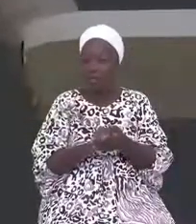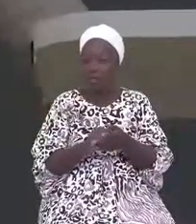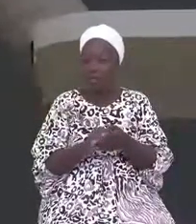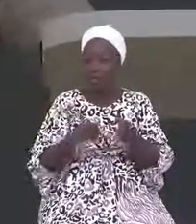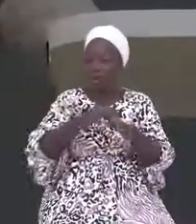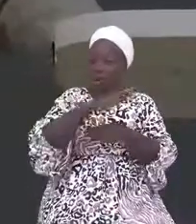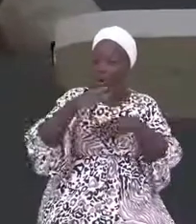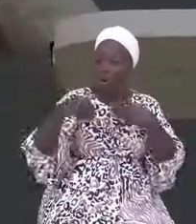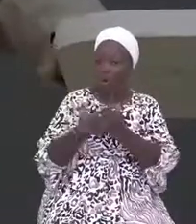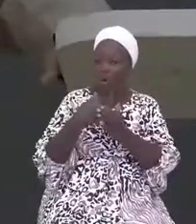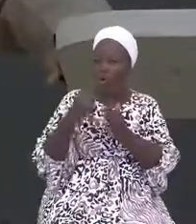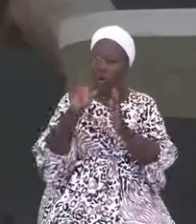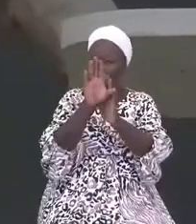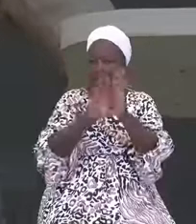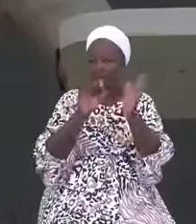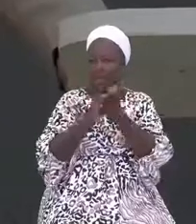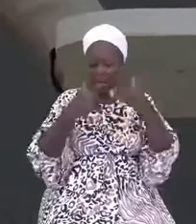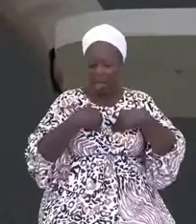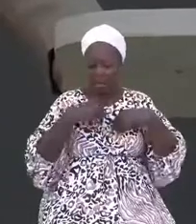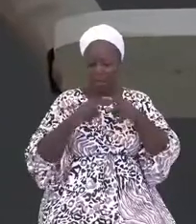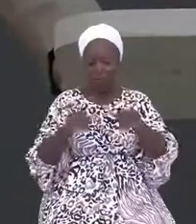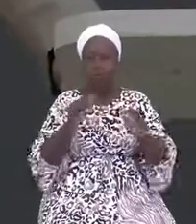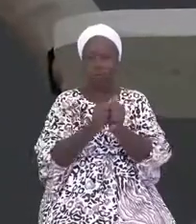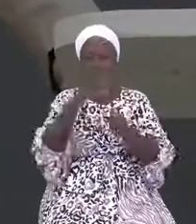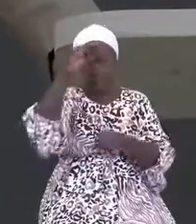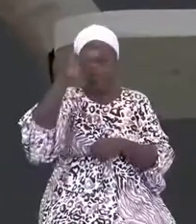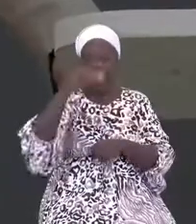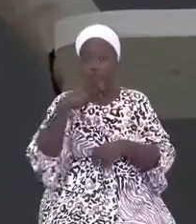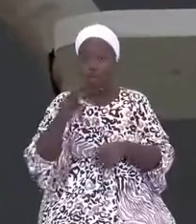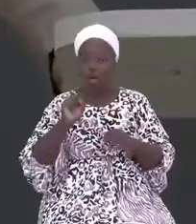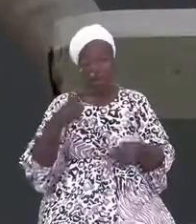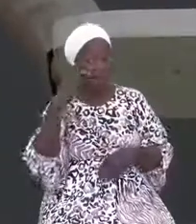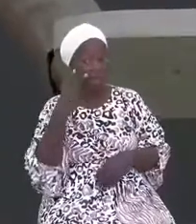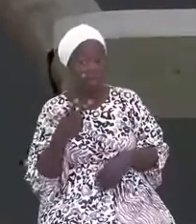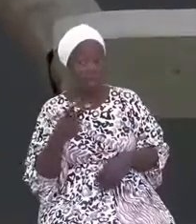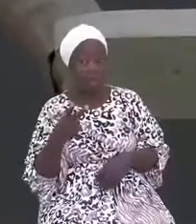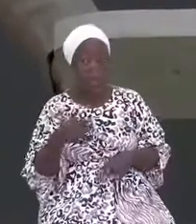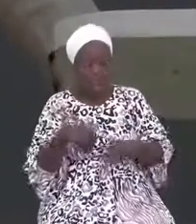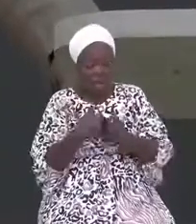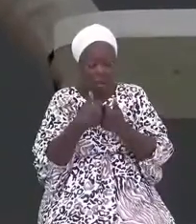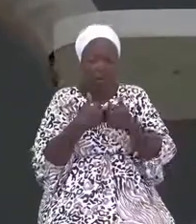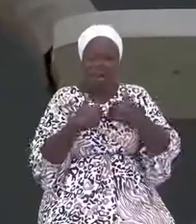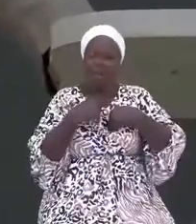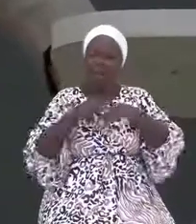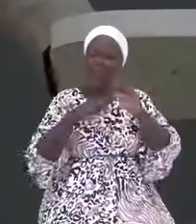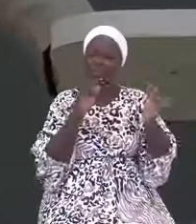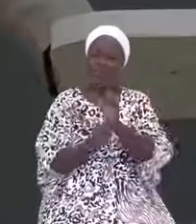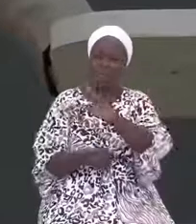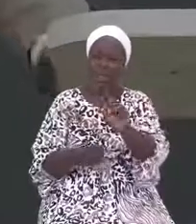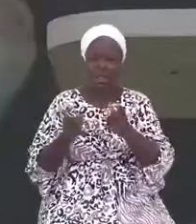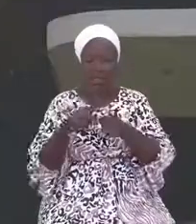tous les commandements qui se rapportent à l'homme, que tu peux voir, comment les as-tu pratiqués? Et il a